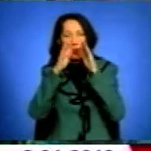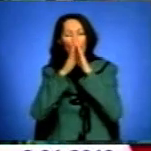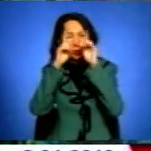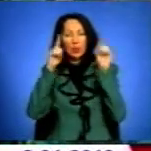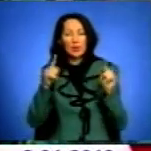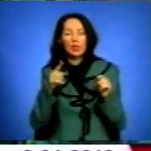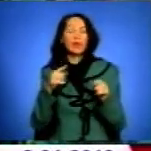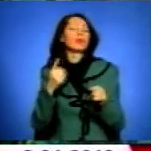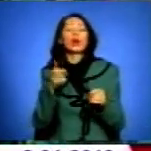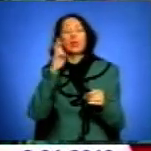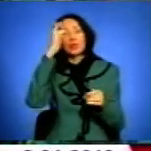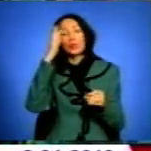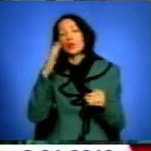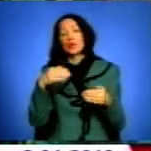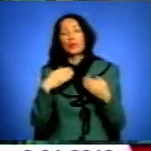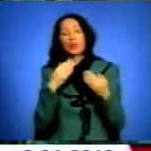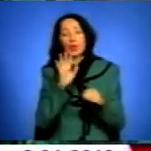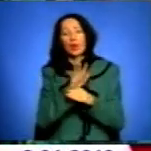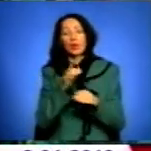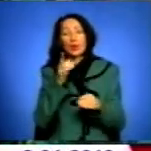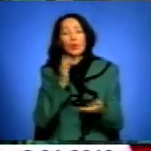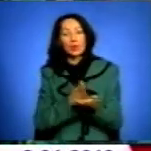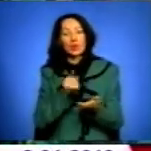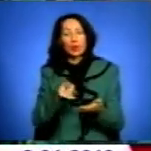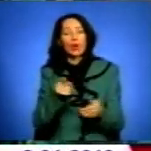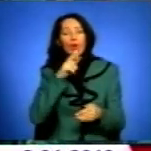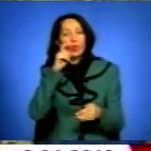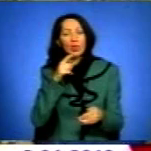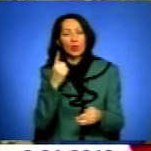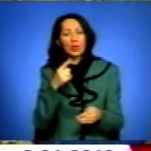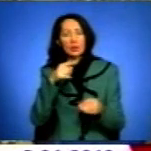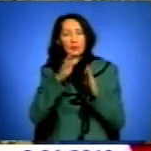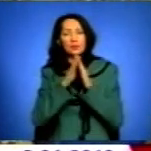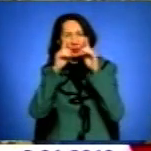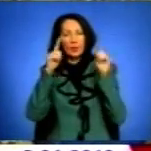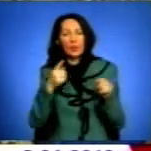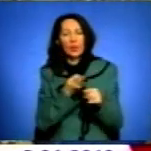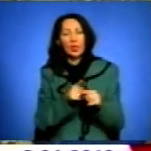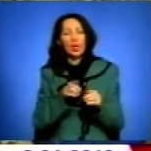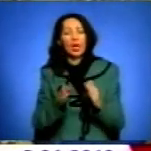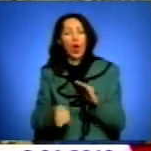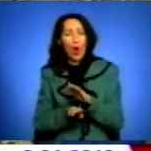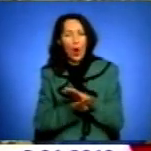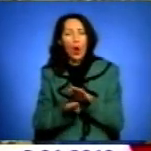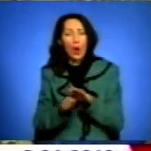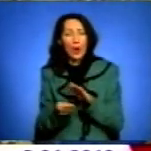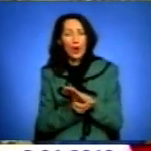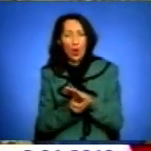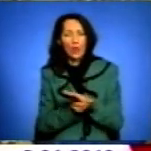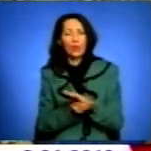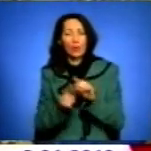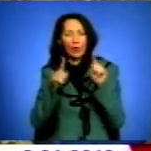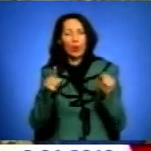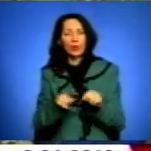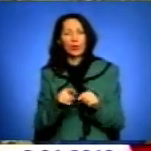Україні. Одному з монахів, який переховував реліквію у радянські часи, явилася Богородиця і попросила перевести ікону